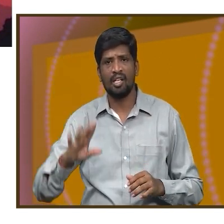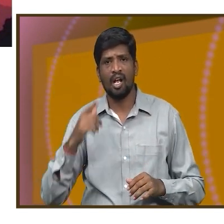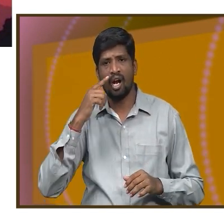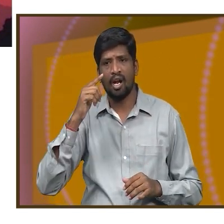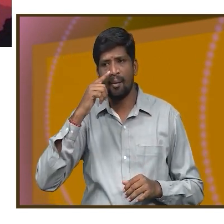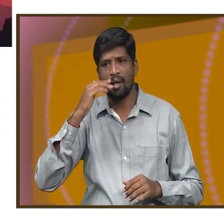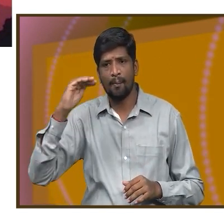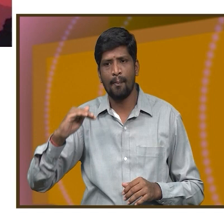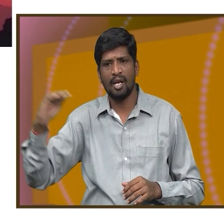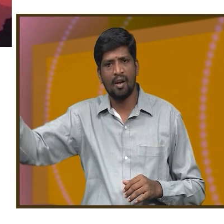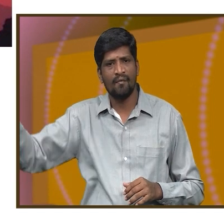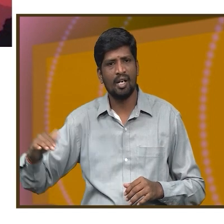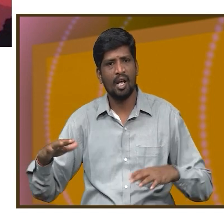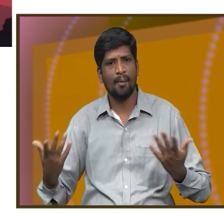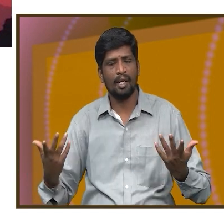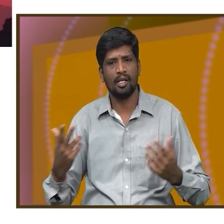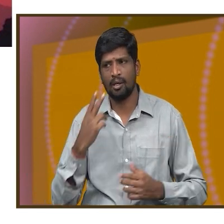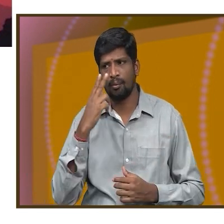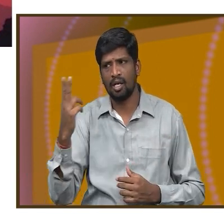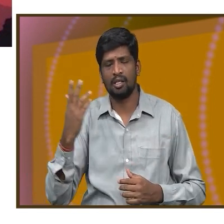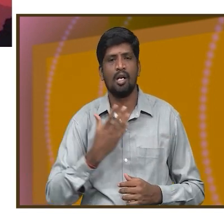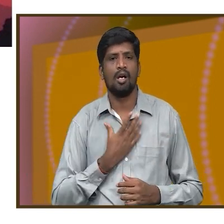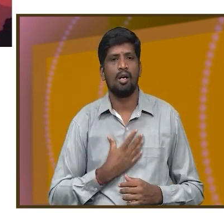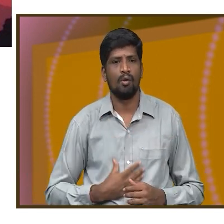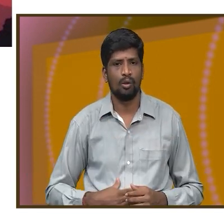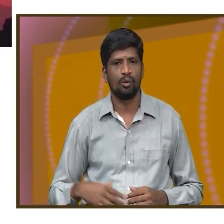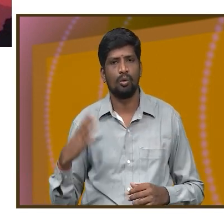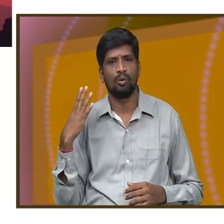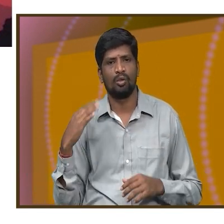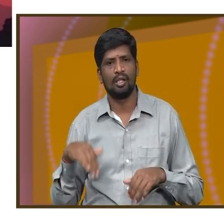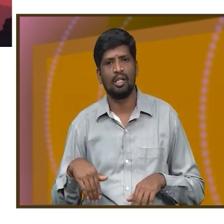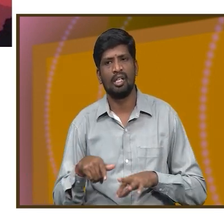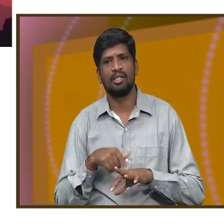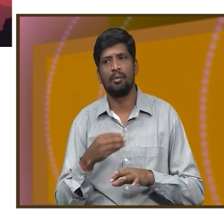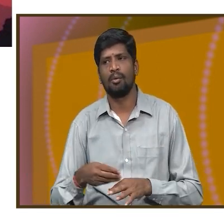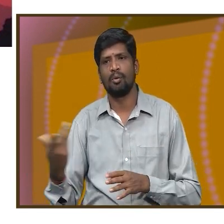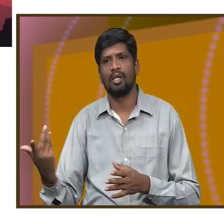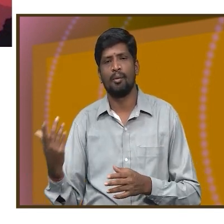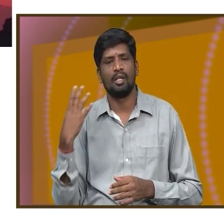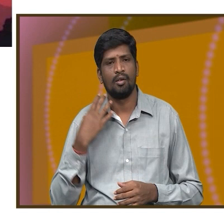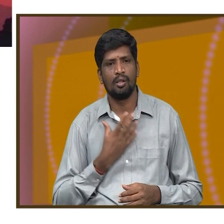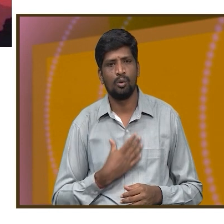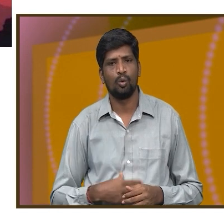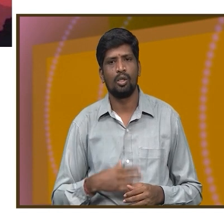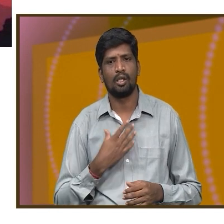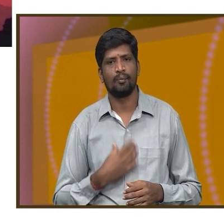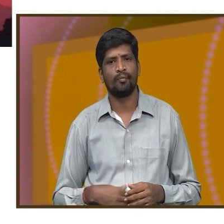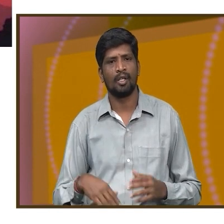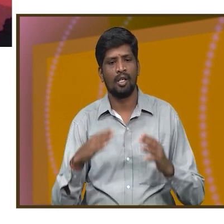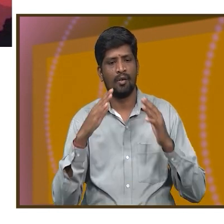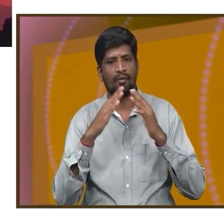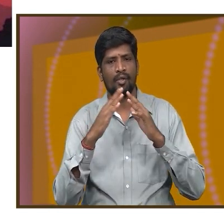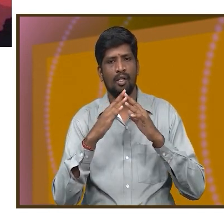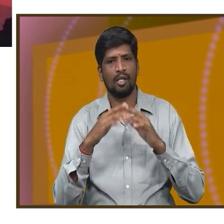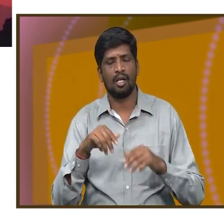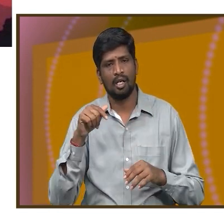என்று எதிர்பார்த்து கொண்டிருக்கிறாள். அப்பொழுதும் அந்த சிறுமி வந்து என்ன செய்யவில்லை, அந்த செருப்பை வந்து வாங்கி செல்லவில்லை. மறுபடியும் அவர் வீட்டிற்கு அன்று